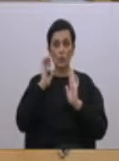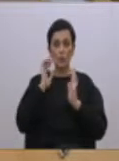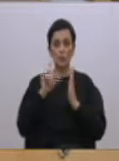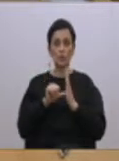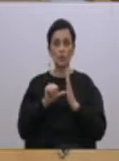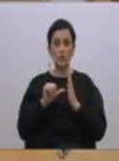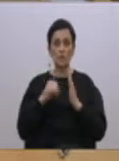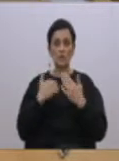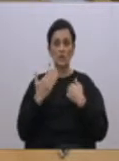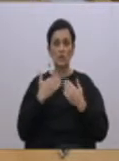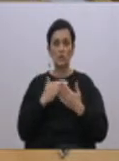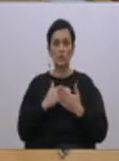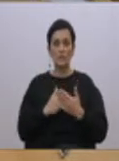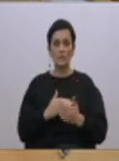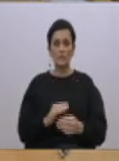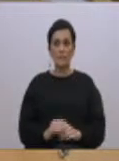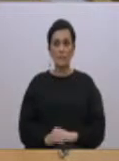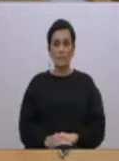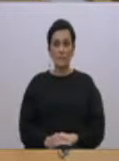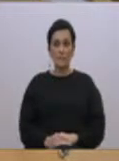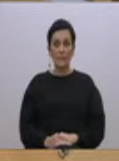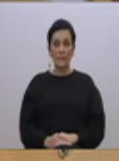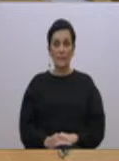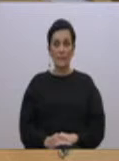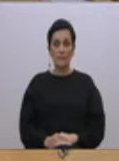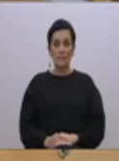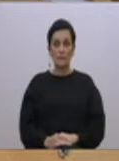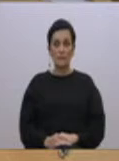atât cancisul regim.